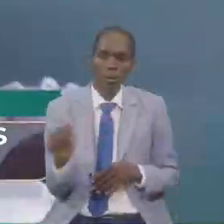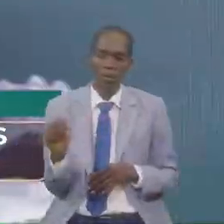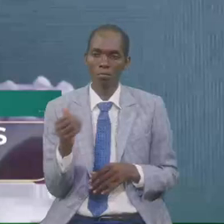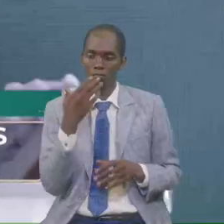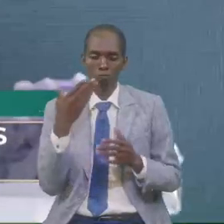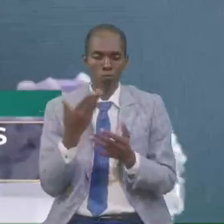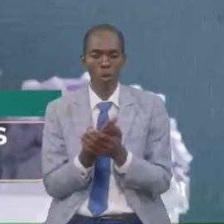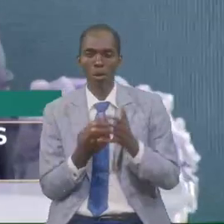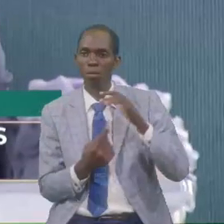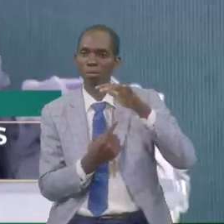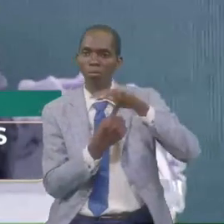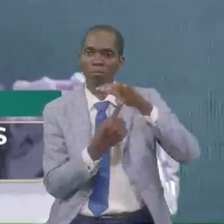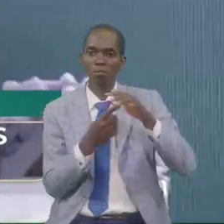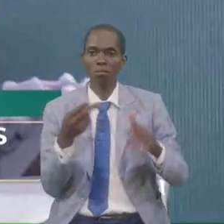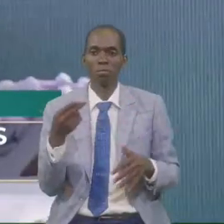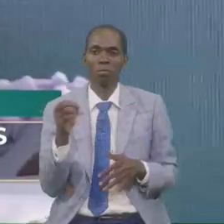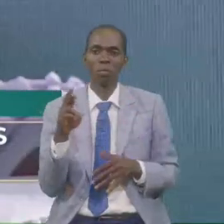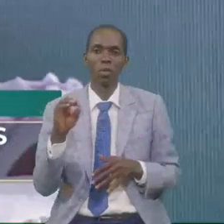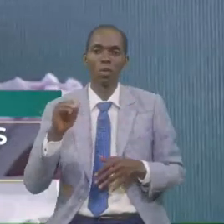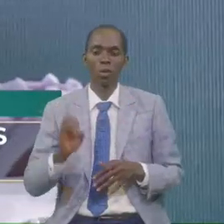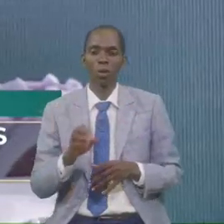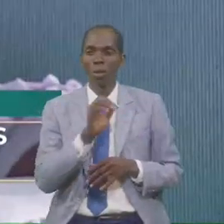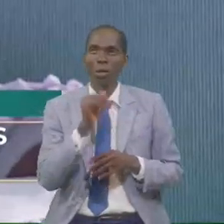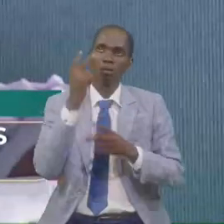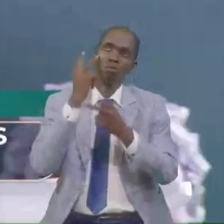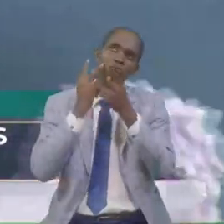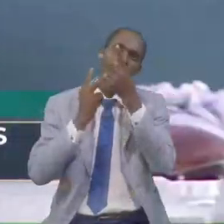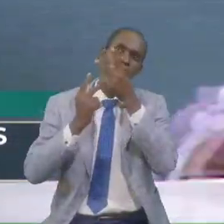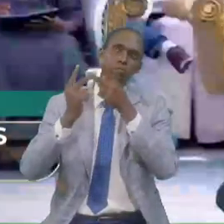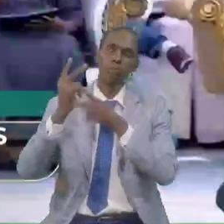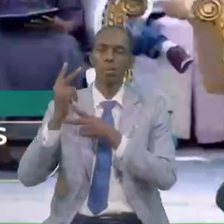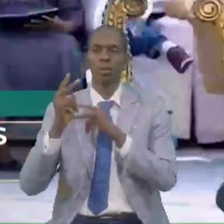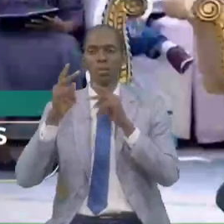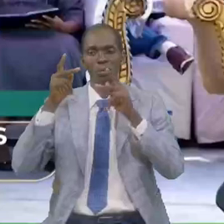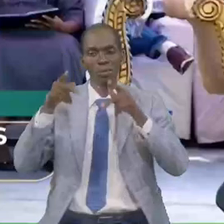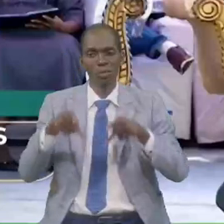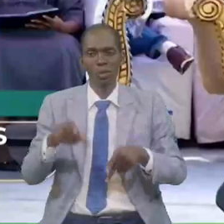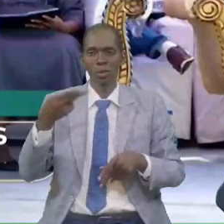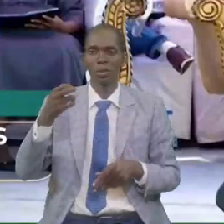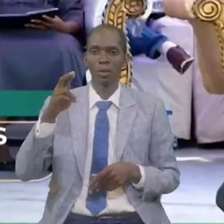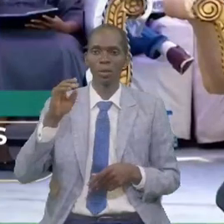Un héros vertueux. Un héros visionnaire.